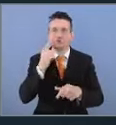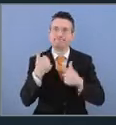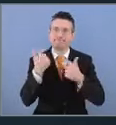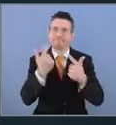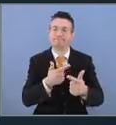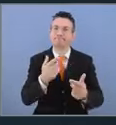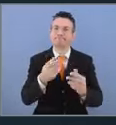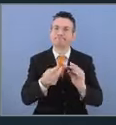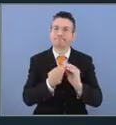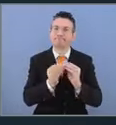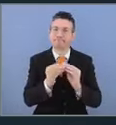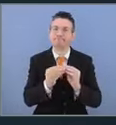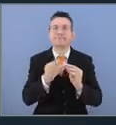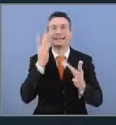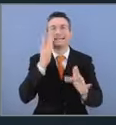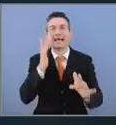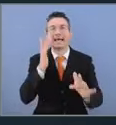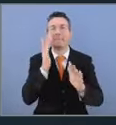semplificazione significa anche